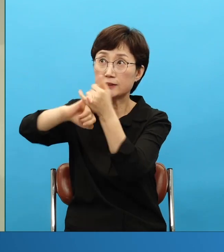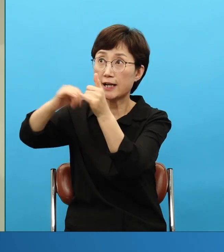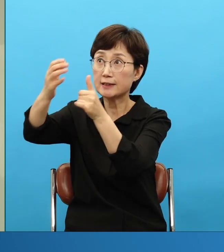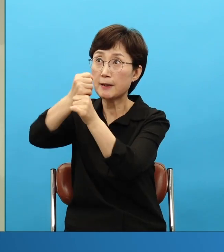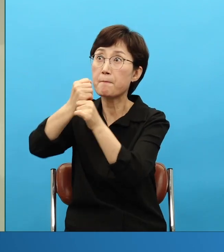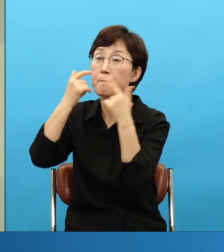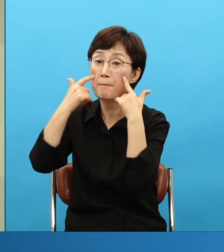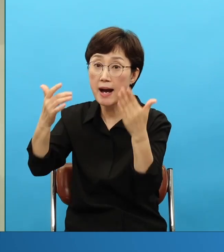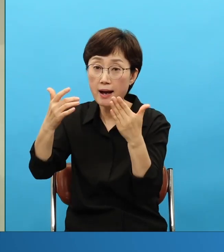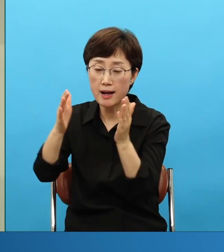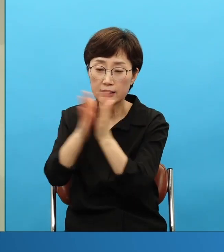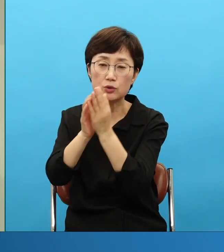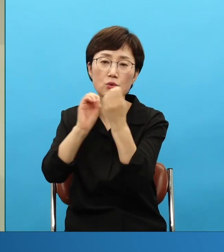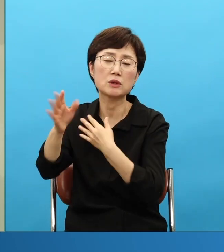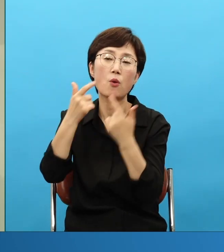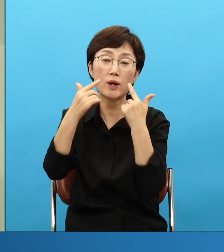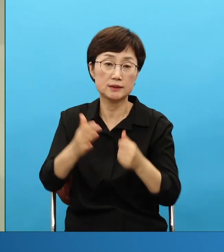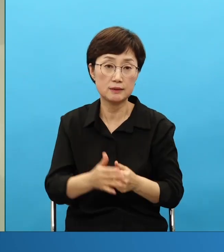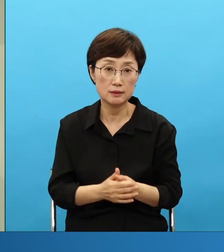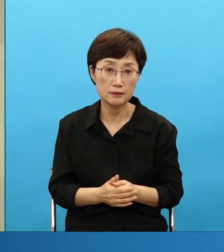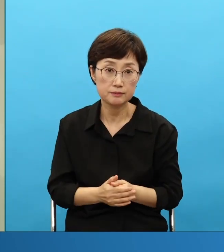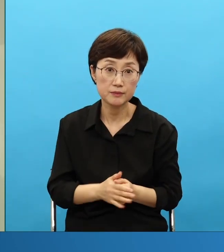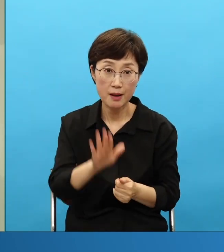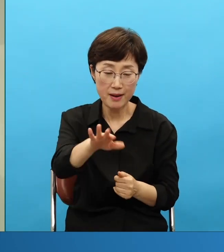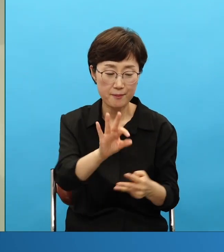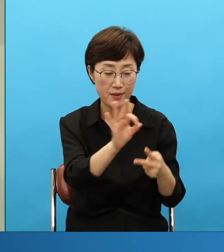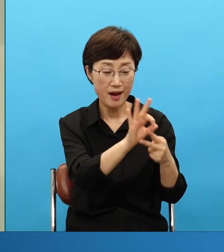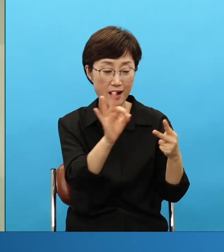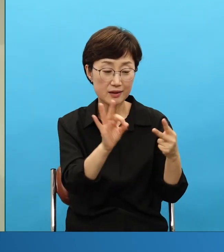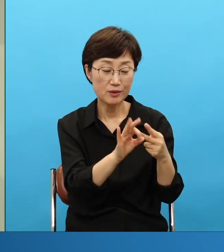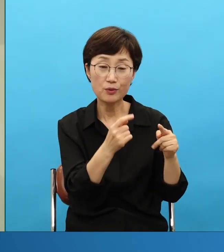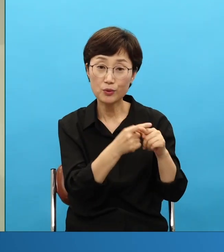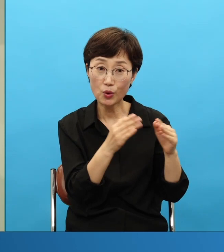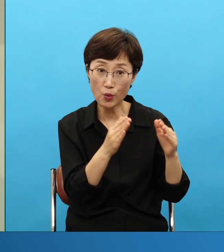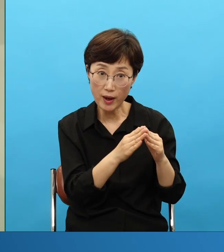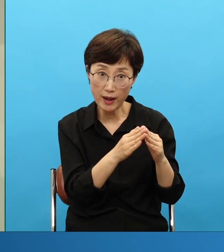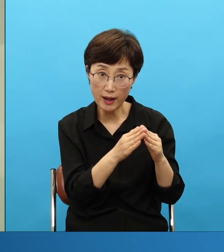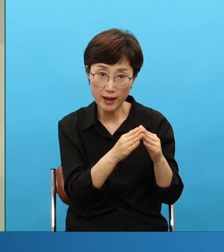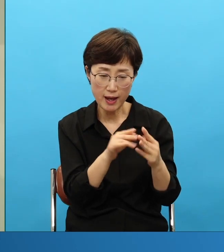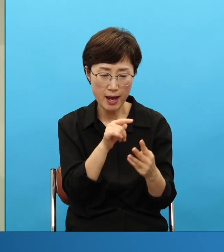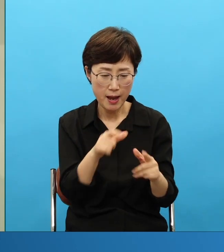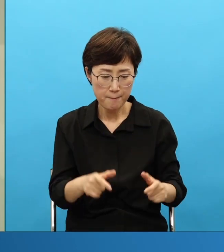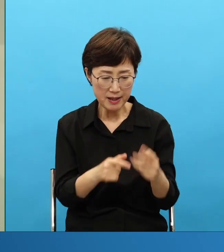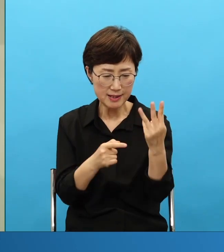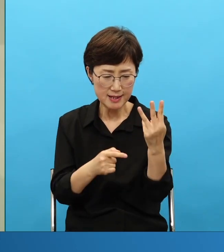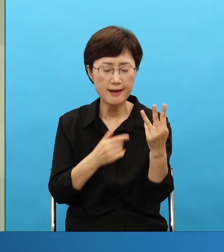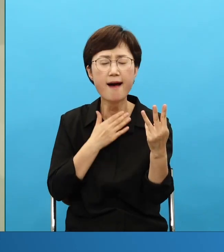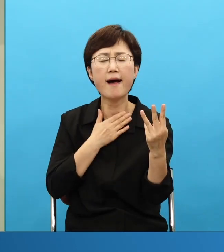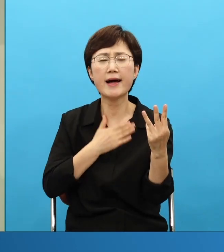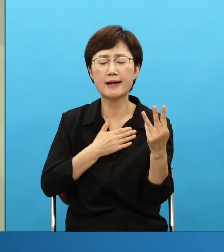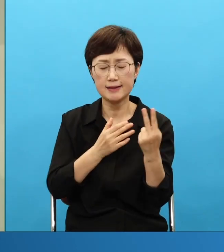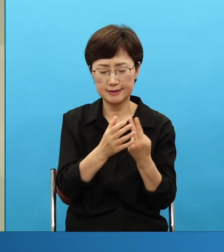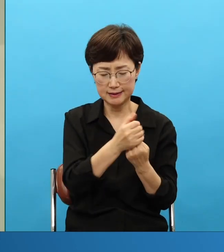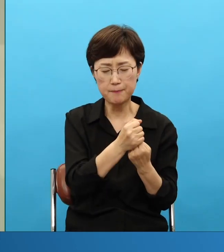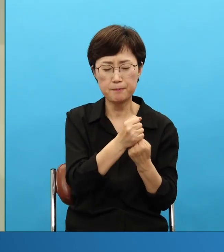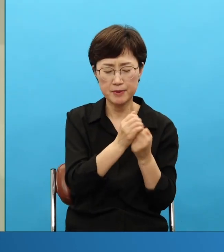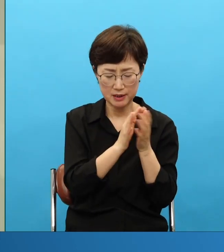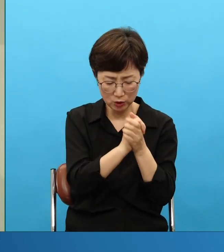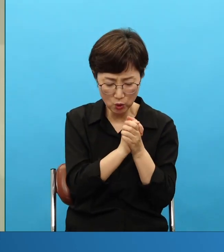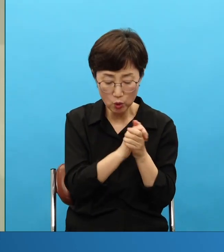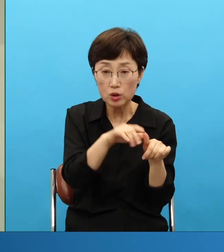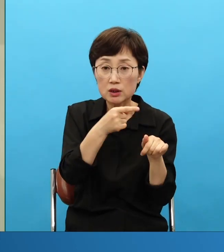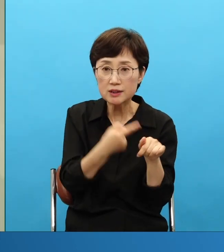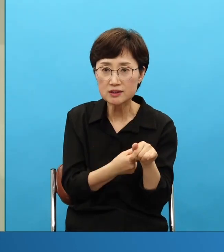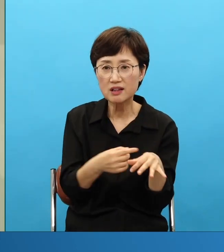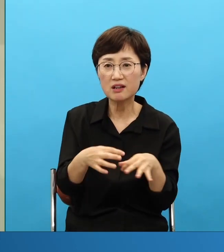did God answer? 천하가 기근들었는데 안디옥 교회만 경제 축복을 It 하셨어요. says the entire world was facing a famine, but the Antioch church